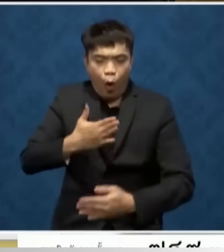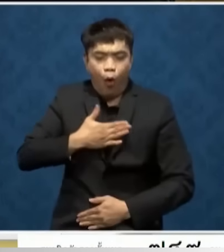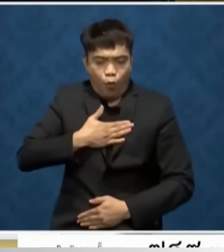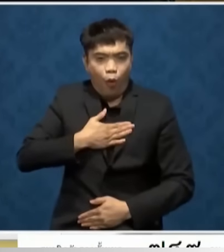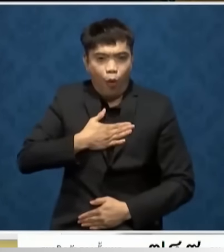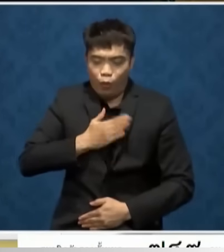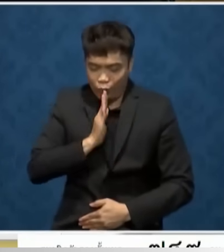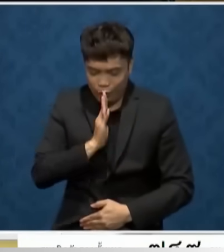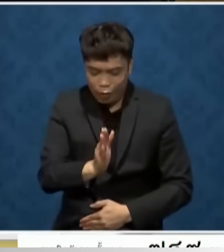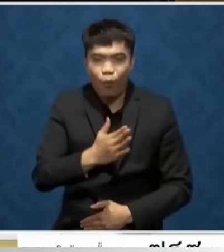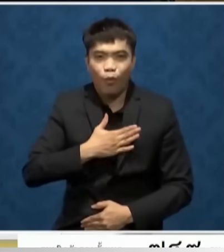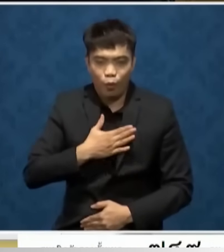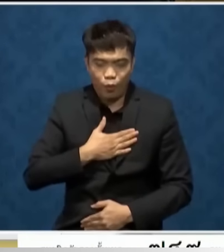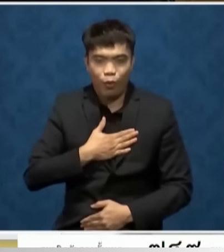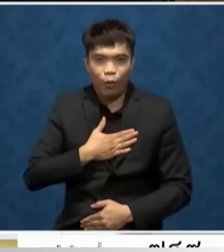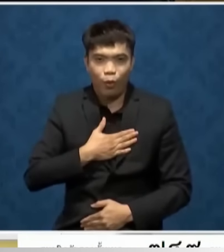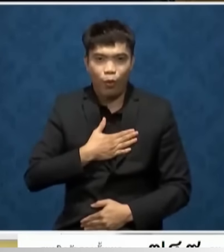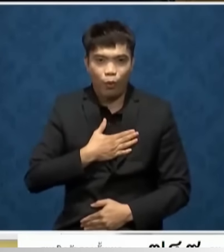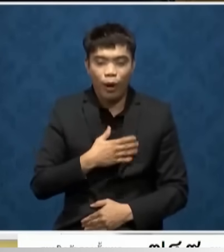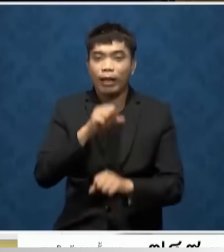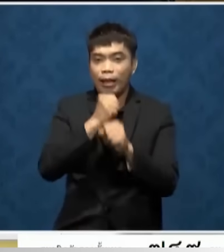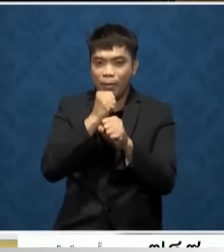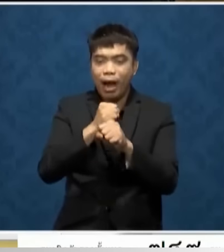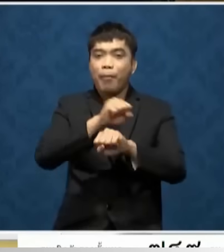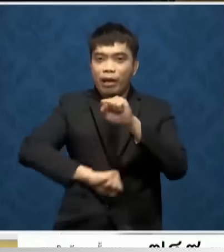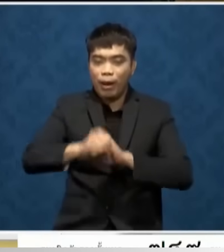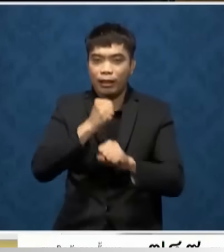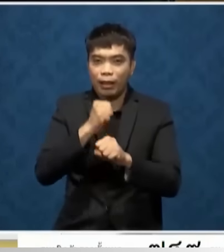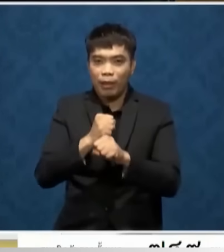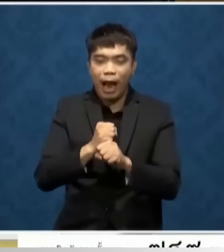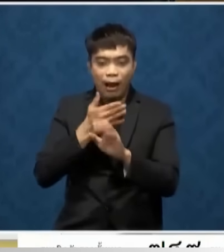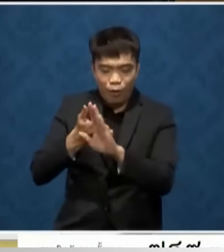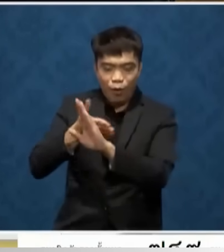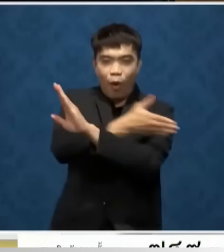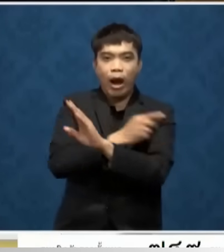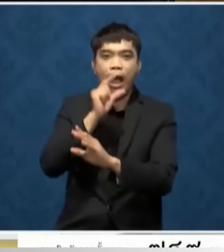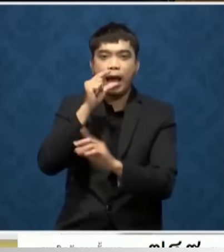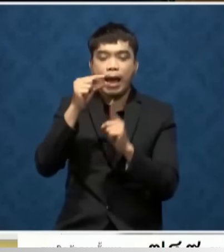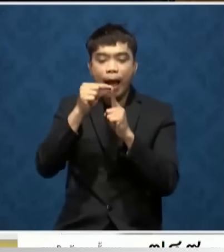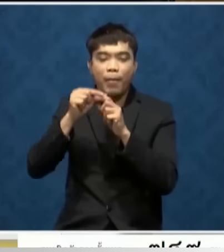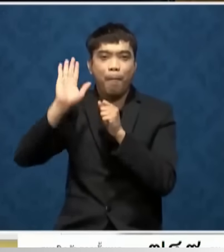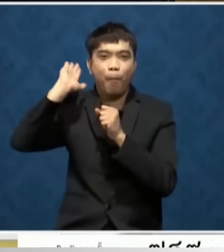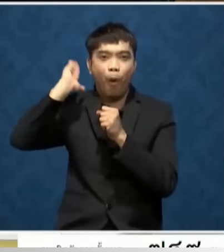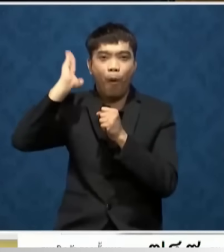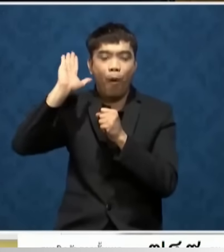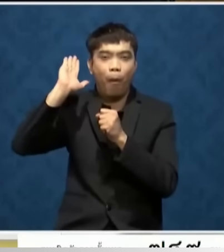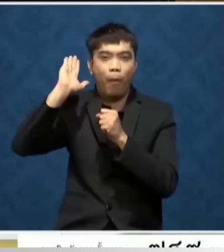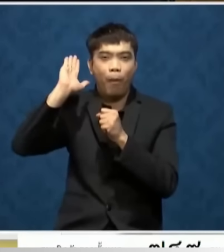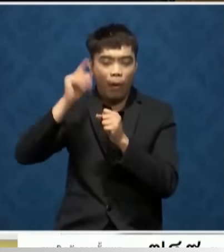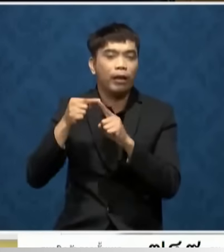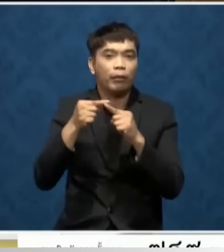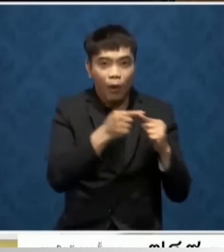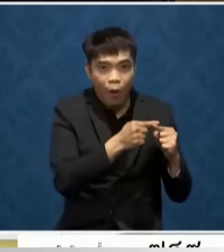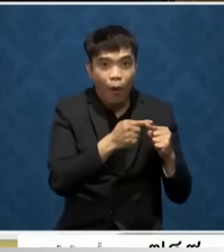ครับด้วยความยึดมั่นในหน้าที่และคำปฏิญาณตนที่ได้ให้ไว้แก่สภาแห่งนี้เ